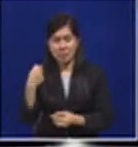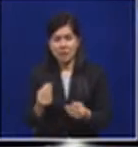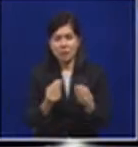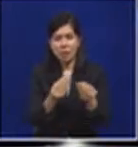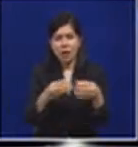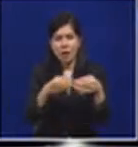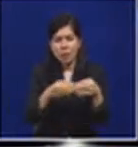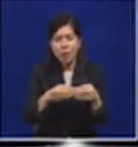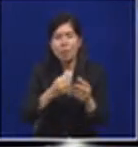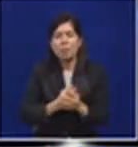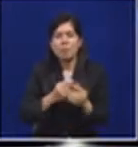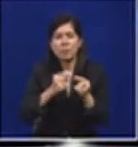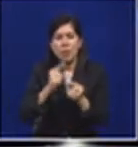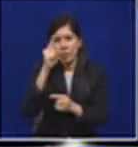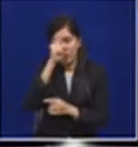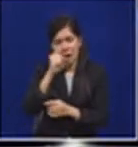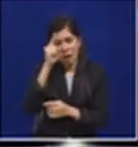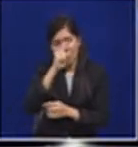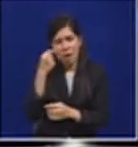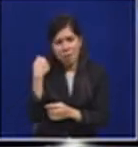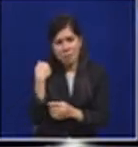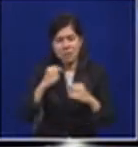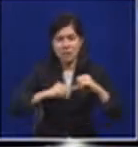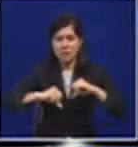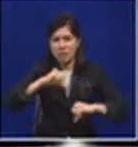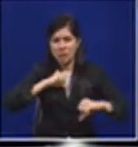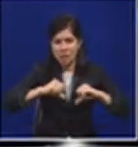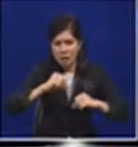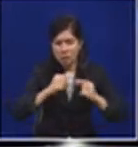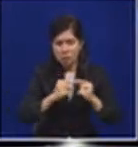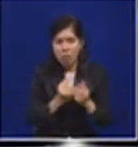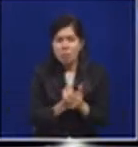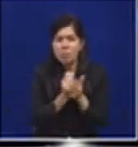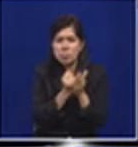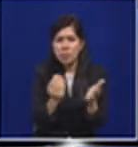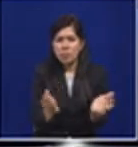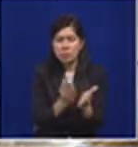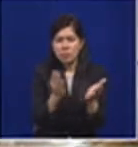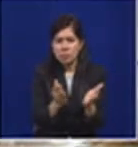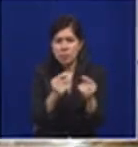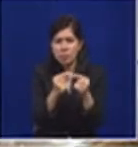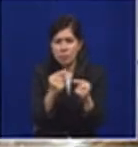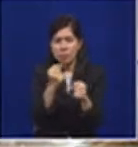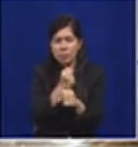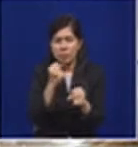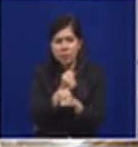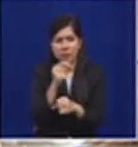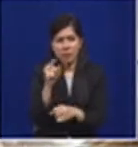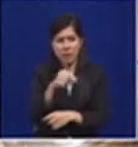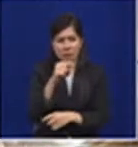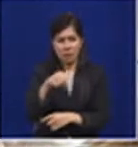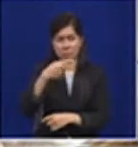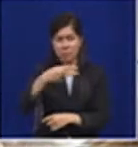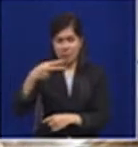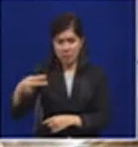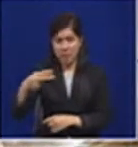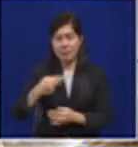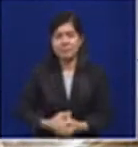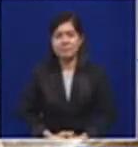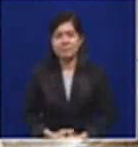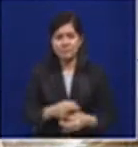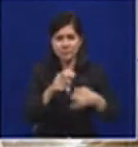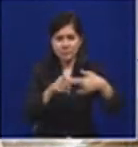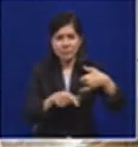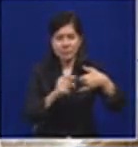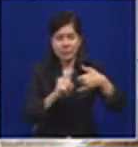าลใจให้กับเยาวชนหันมาพัฒนาทักษะภาษาอังกฤษให้ดีขึ้นค่ะนายแพทย์ธีรเกียรติเจริญเศร